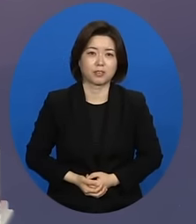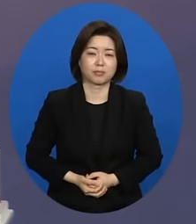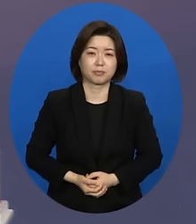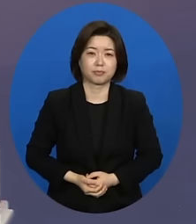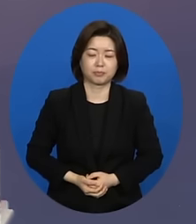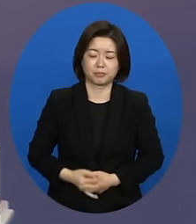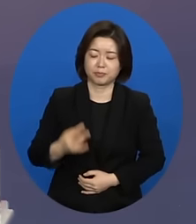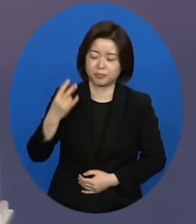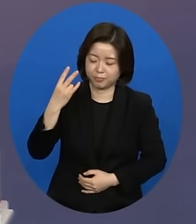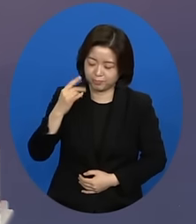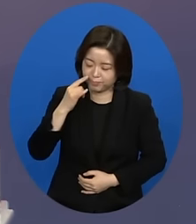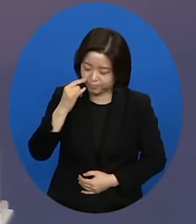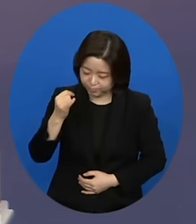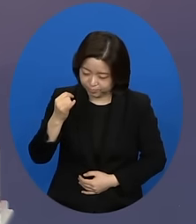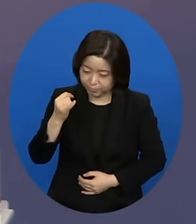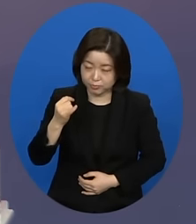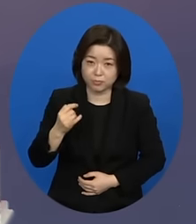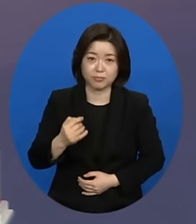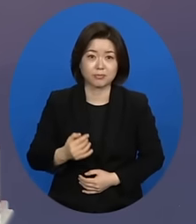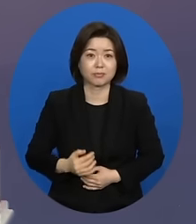네, 어머니.